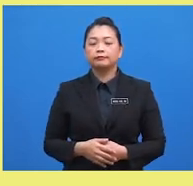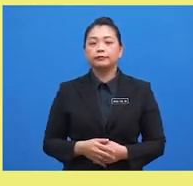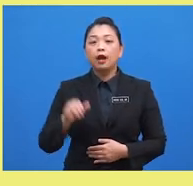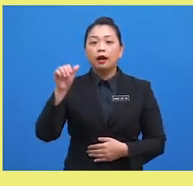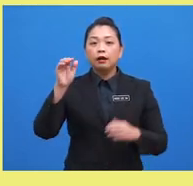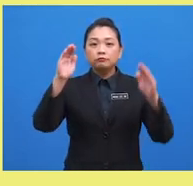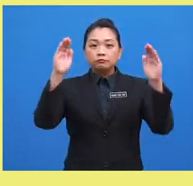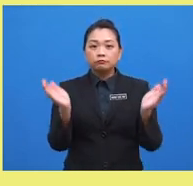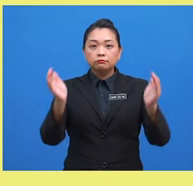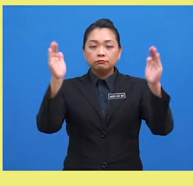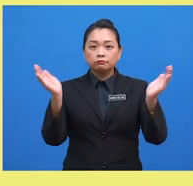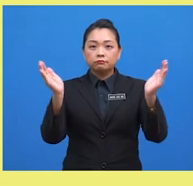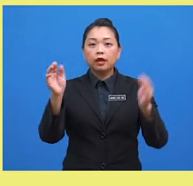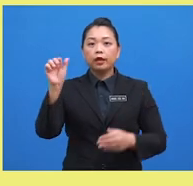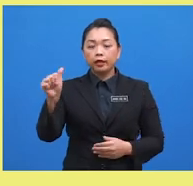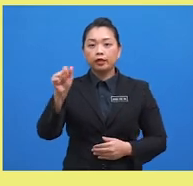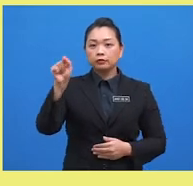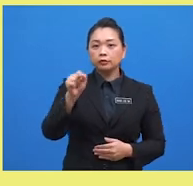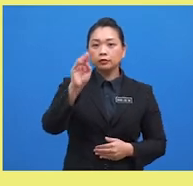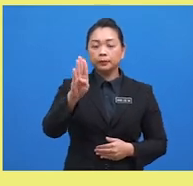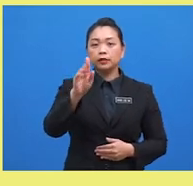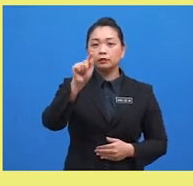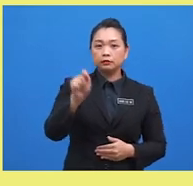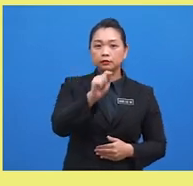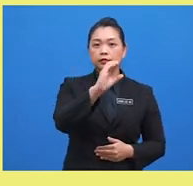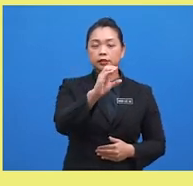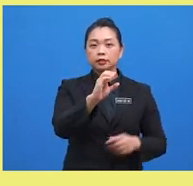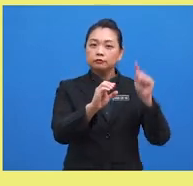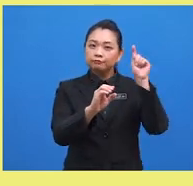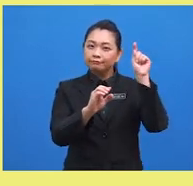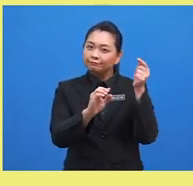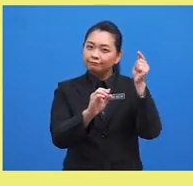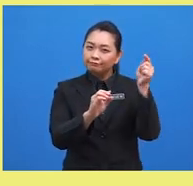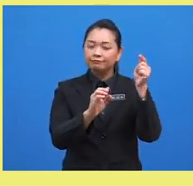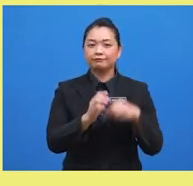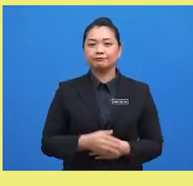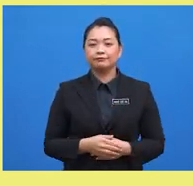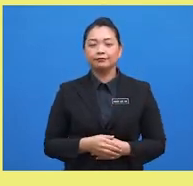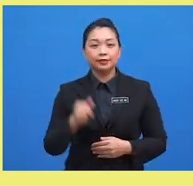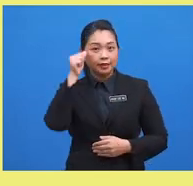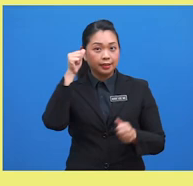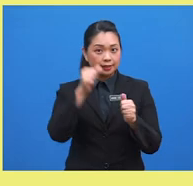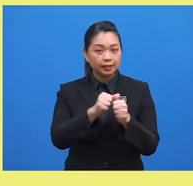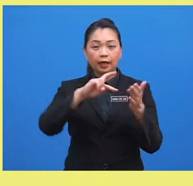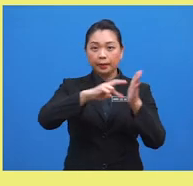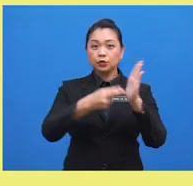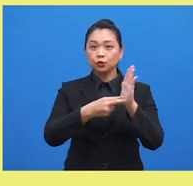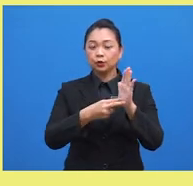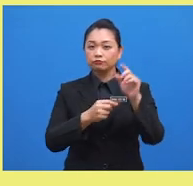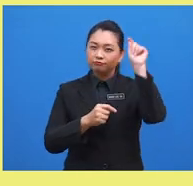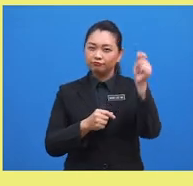A kesatuan B kesatuan C. Murid-murid masih ingat maksud pelengkap